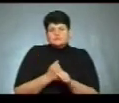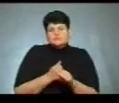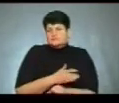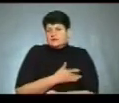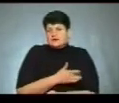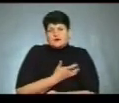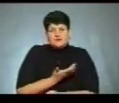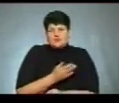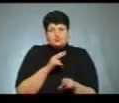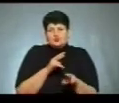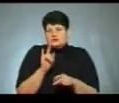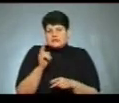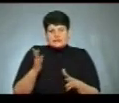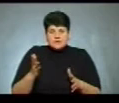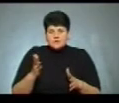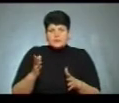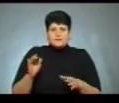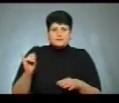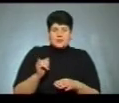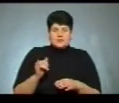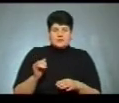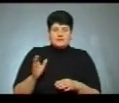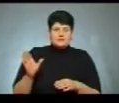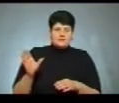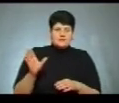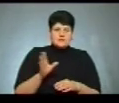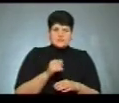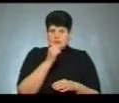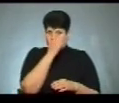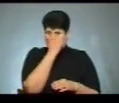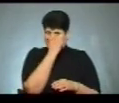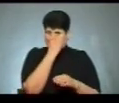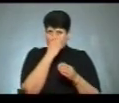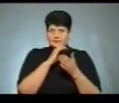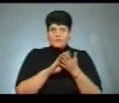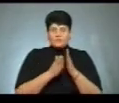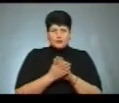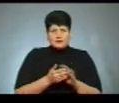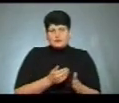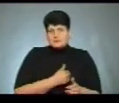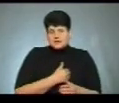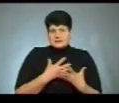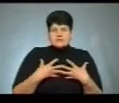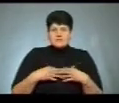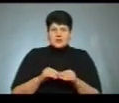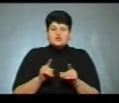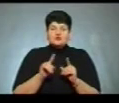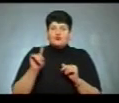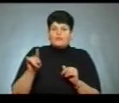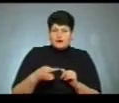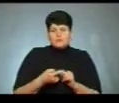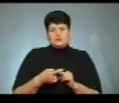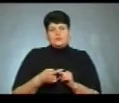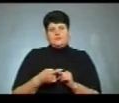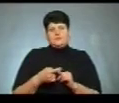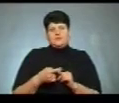по догляду за дитиною, і всі, скажімо, умови, які бажає сім'я щодо вимог до людини, яка буде